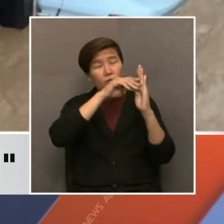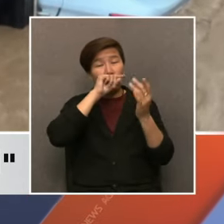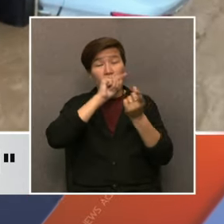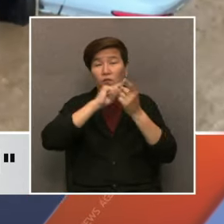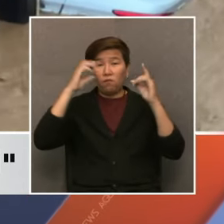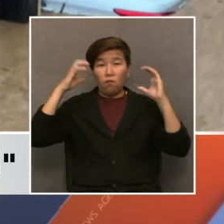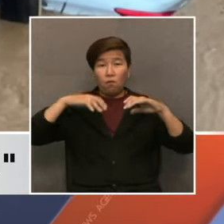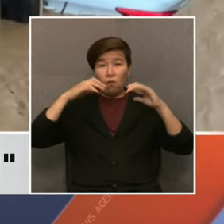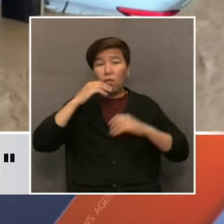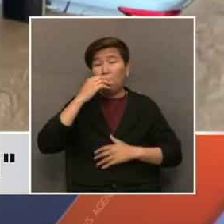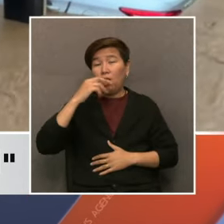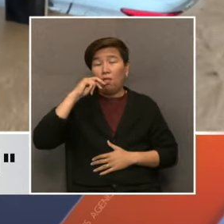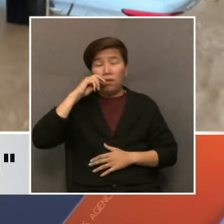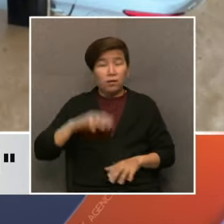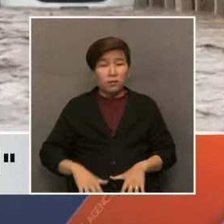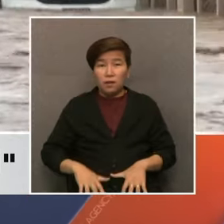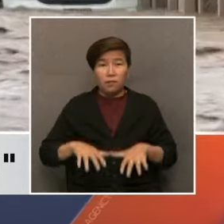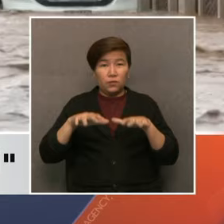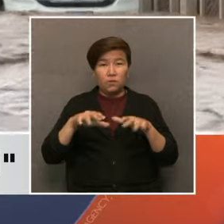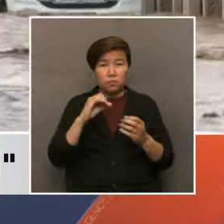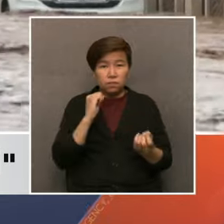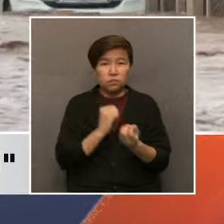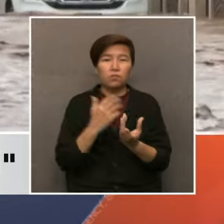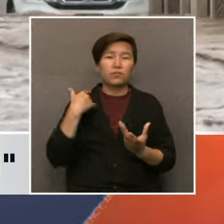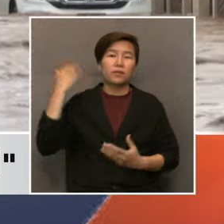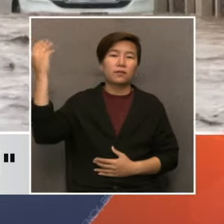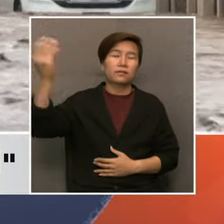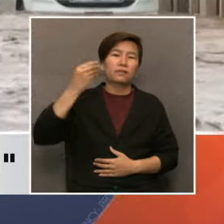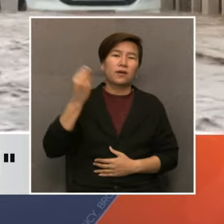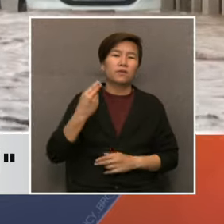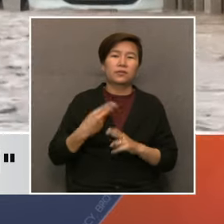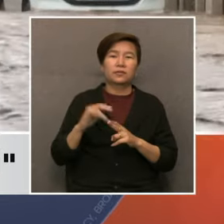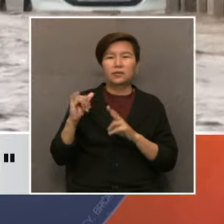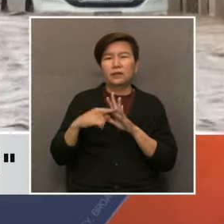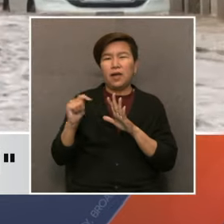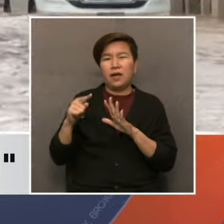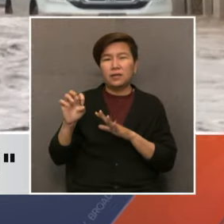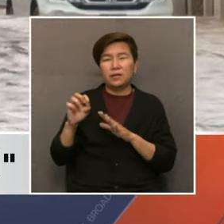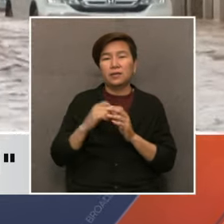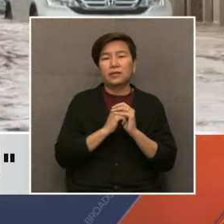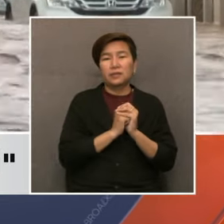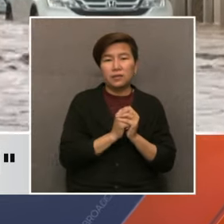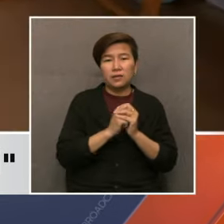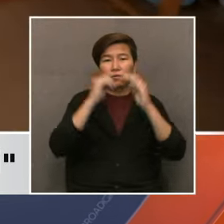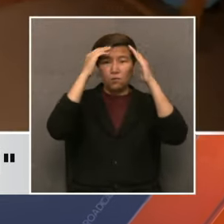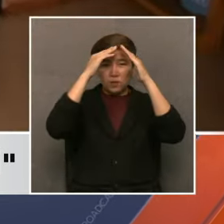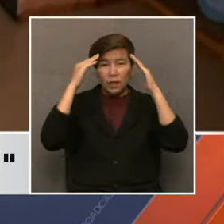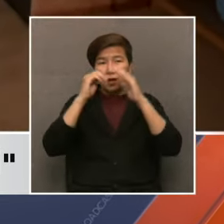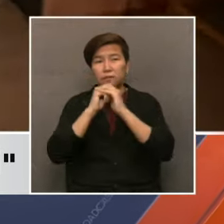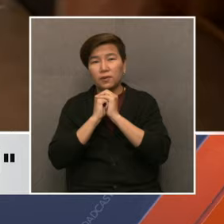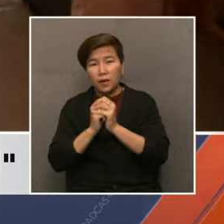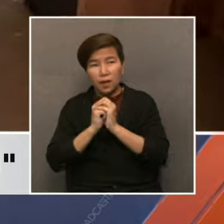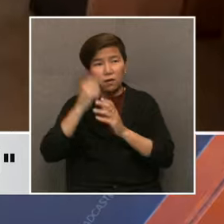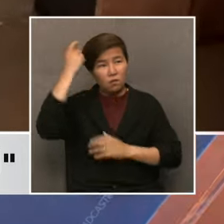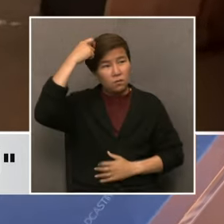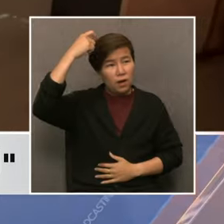น้ำท่วมบางประเทศก็เสียหายหนักเลยจากพายุไต้ฝุ่นอย่างนี้อย่างจีนเวียดนามสปป.ลาวรวมไปถึงเมียนมาด้วยนะคะที่มี